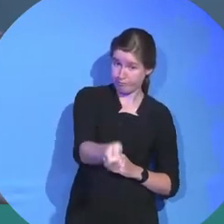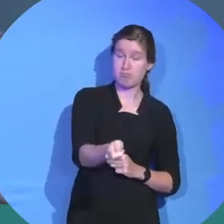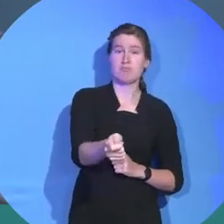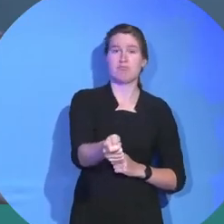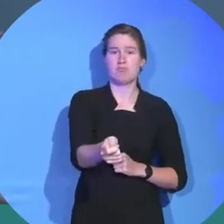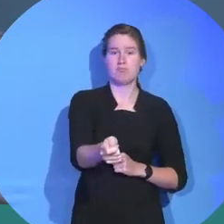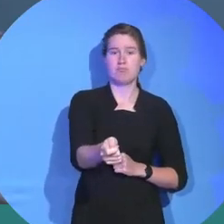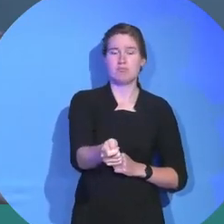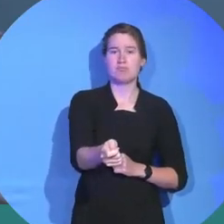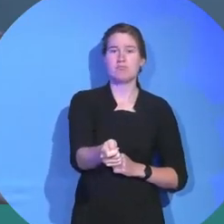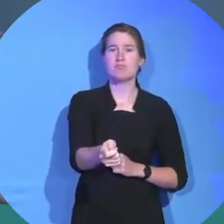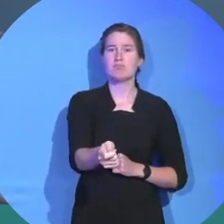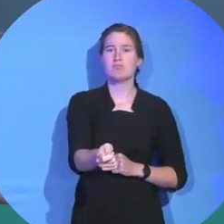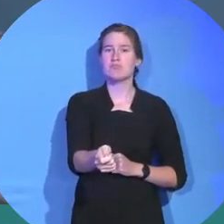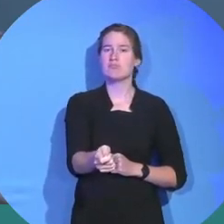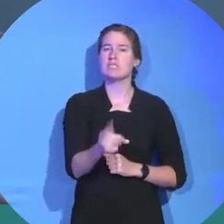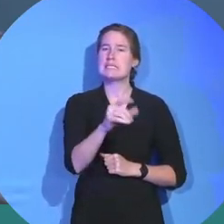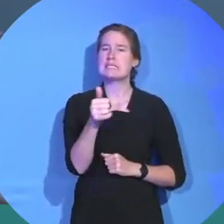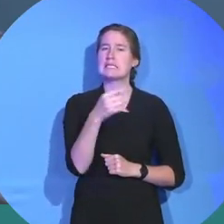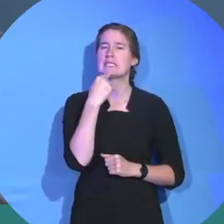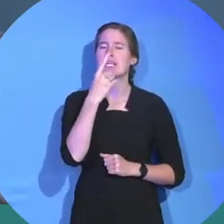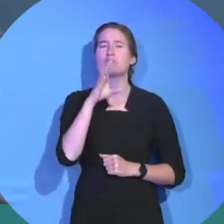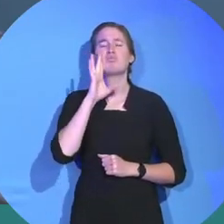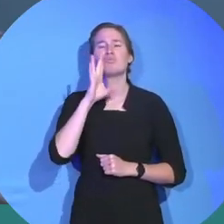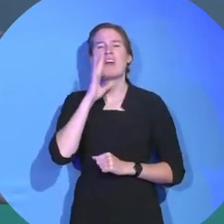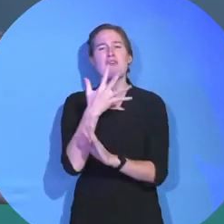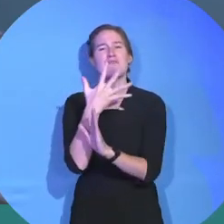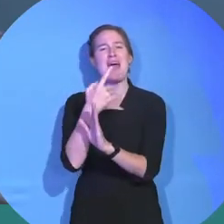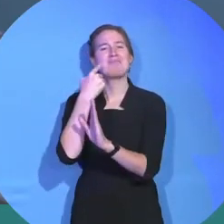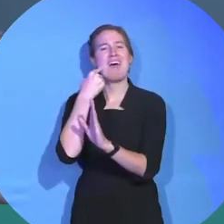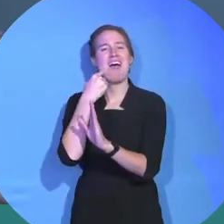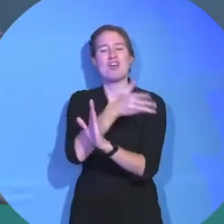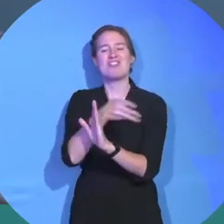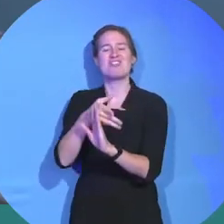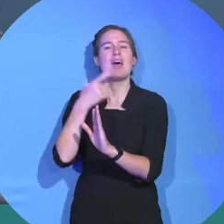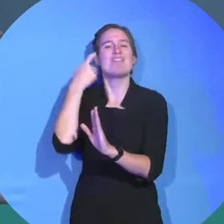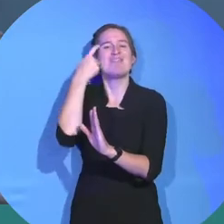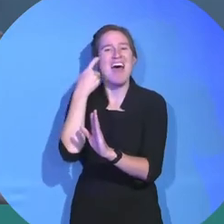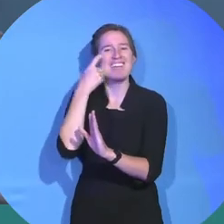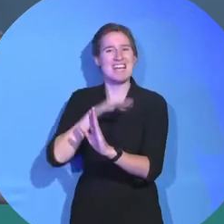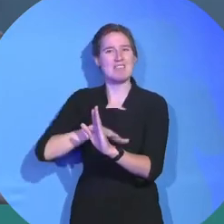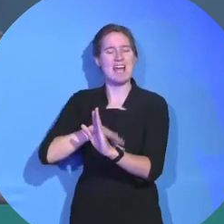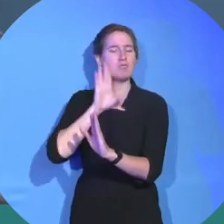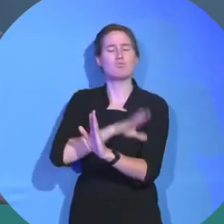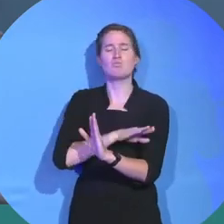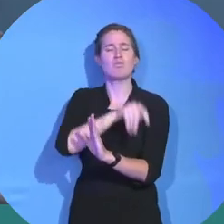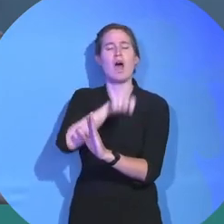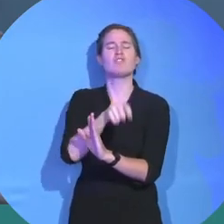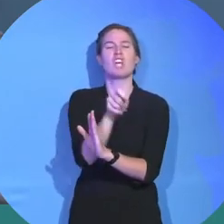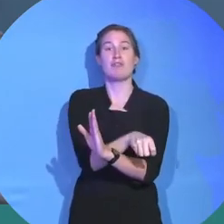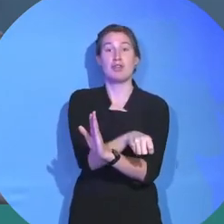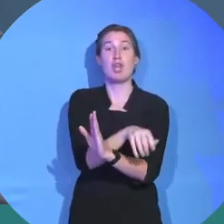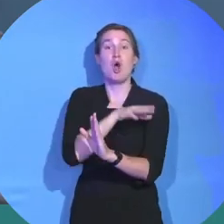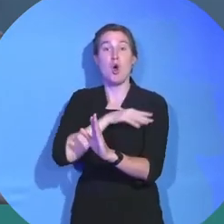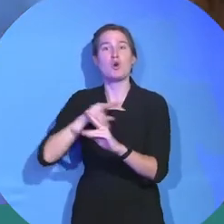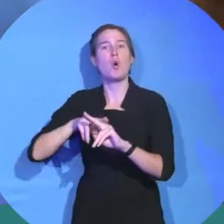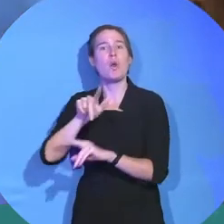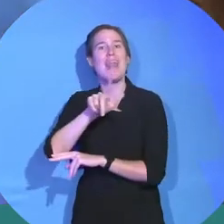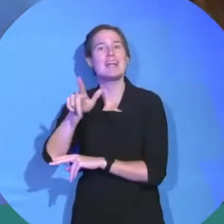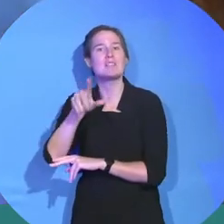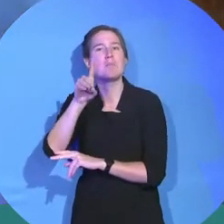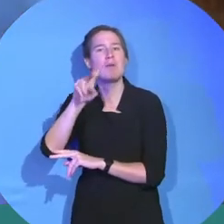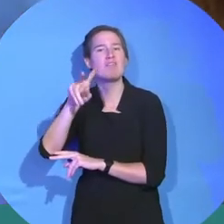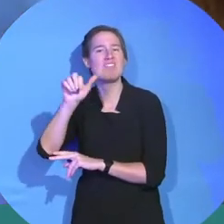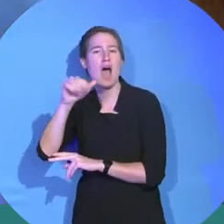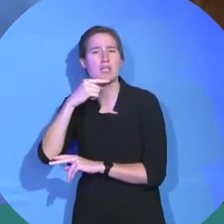Schaf die beraadtermijn af. Ja. Ook GroenLinks en PvdA lijkt dat een goed idee. En dan denk ik van,